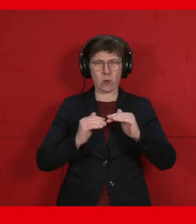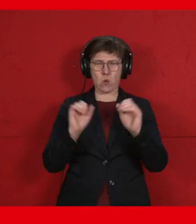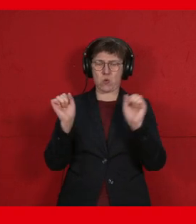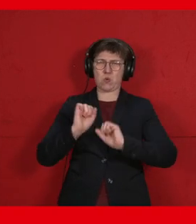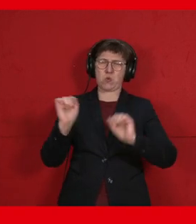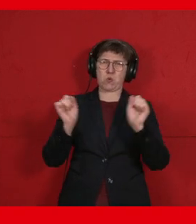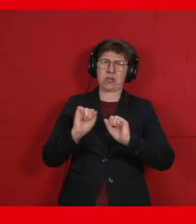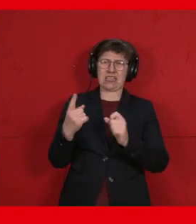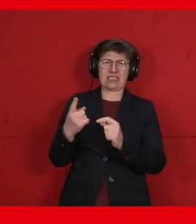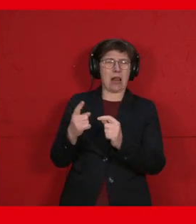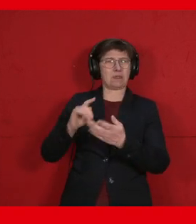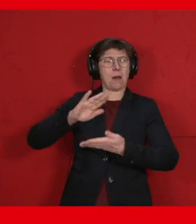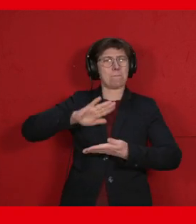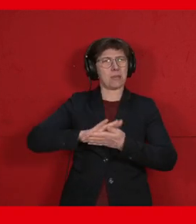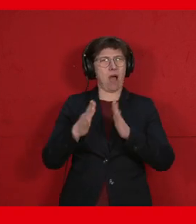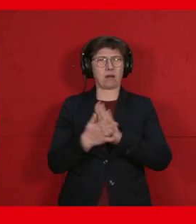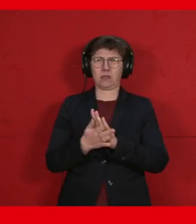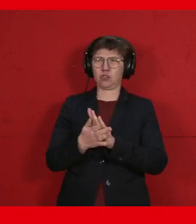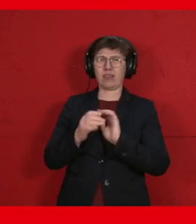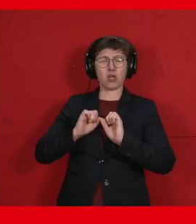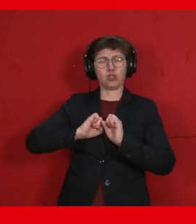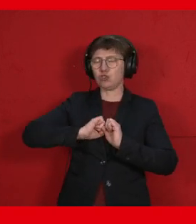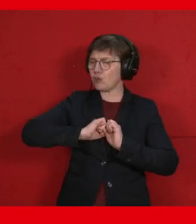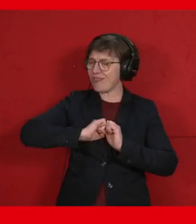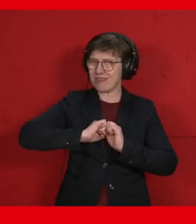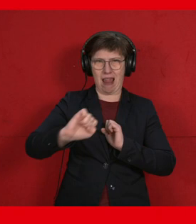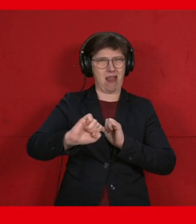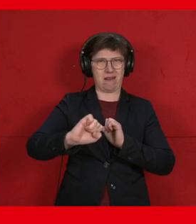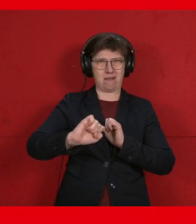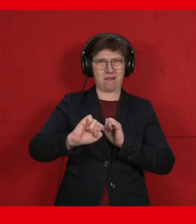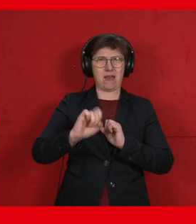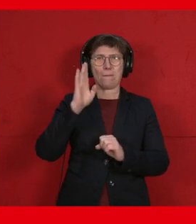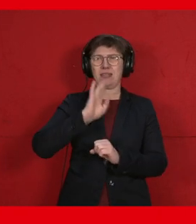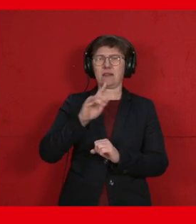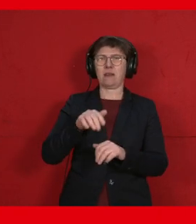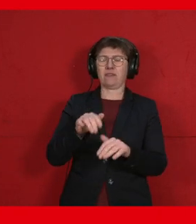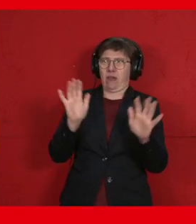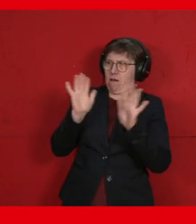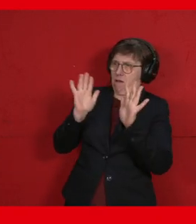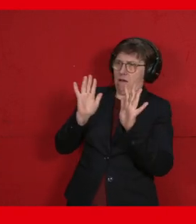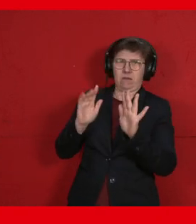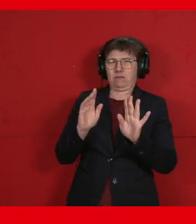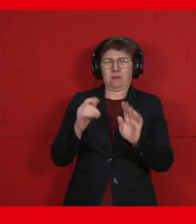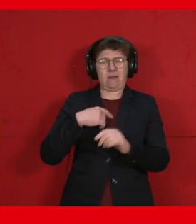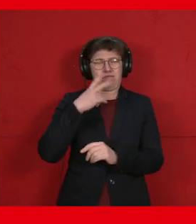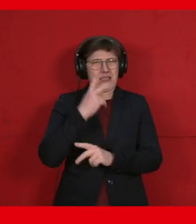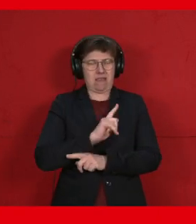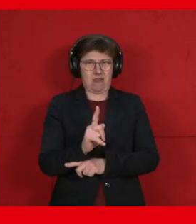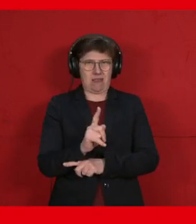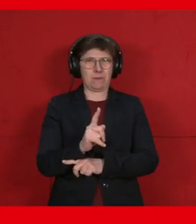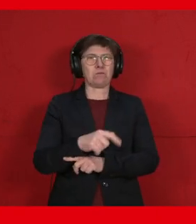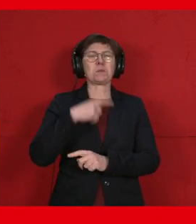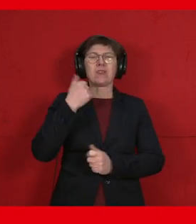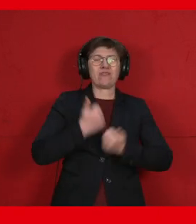ich kann Ihnen nur sagen, die sind sehr pragmatisch und atemberaubend schnell. Also wir sollten da jetzt nicht zurückschrecken. Ich bin da jemand, der